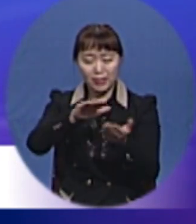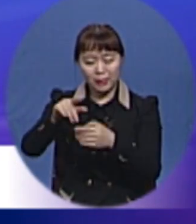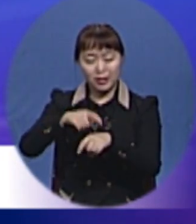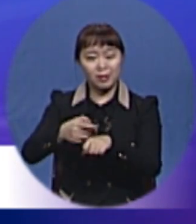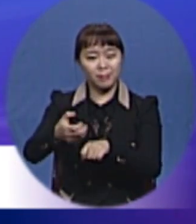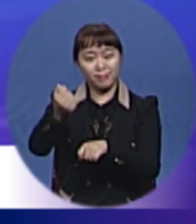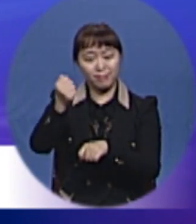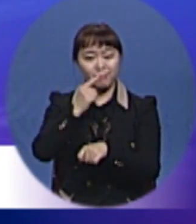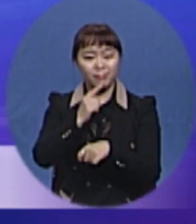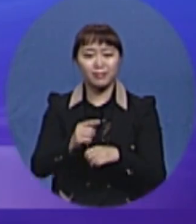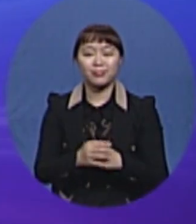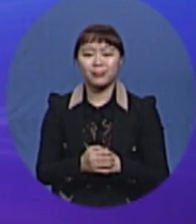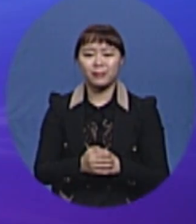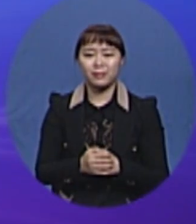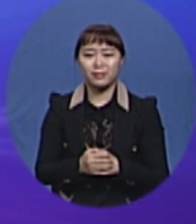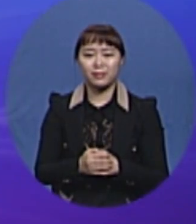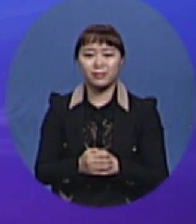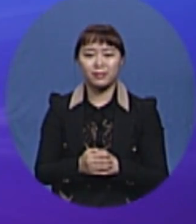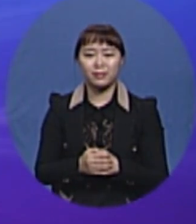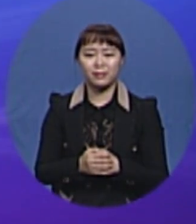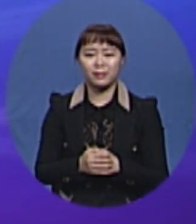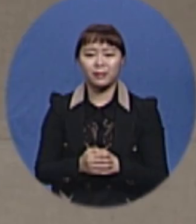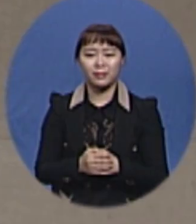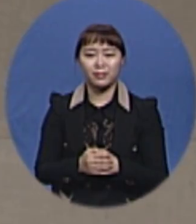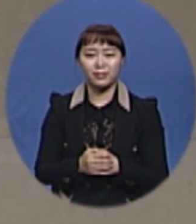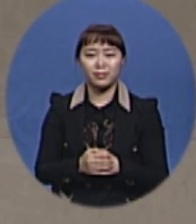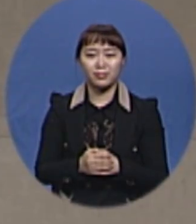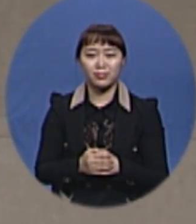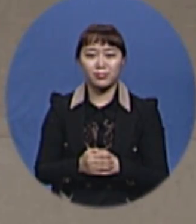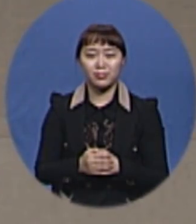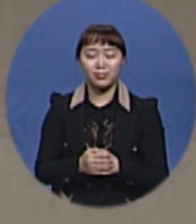가졌습니다. 이명화 기자입니다.